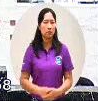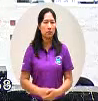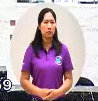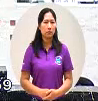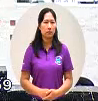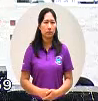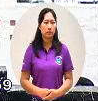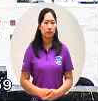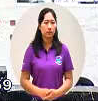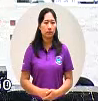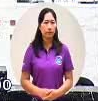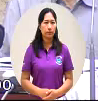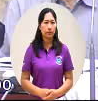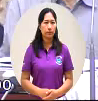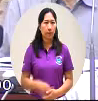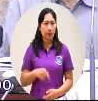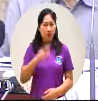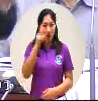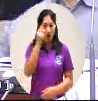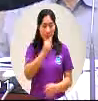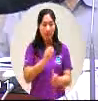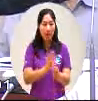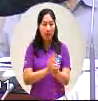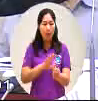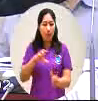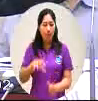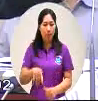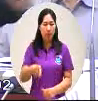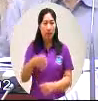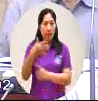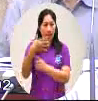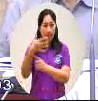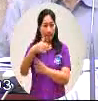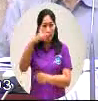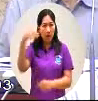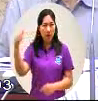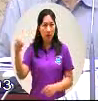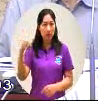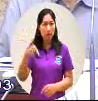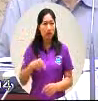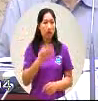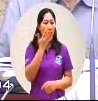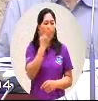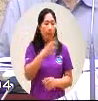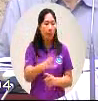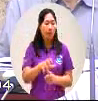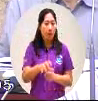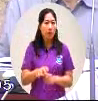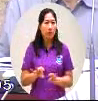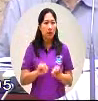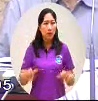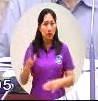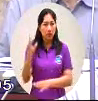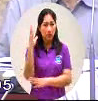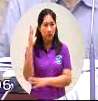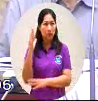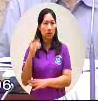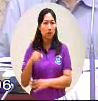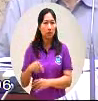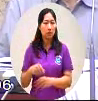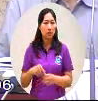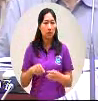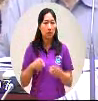三乡要派两个算，啊！你有报告就是讲吼，咱即马这个服务地所在，一个叫岐山地政，就说一个是美浓地政，是不说？啊，伊个编制拢足